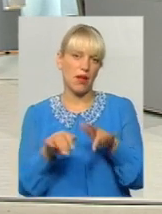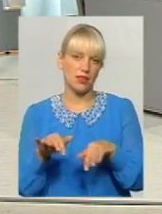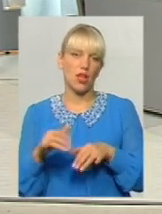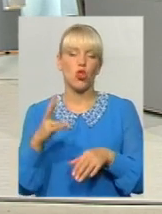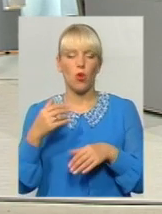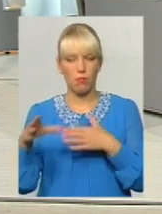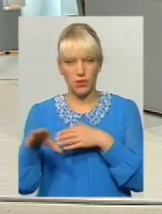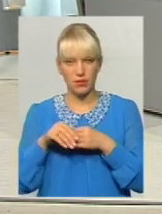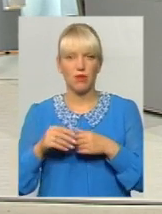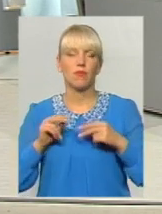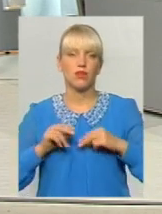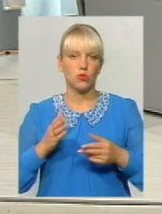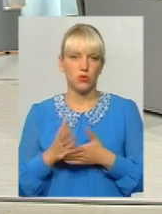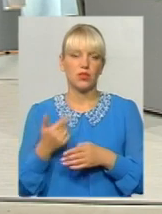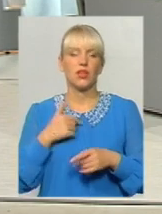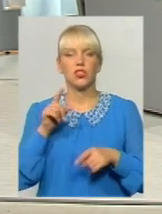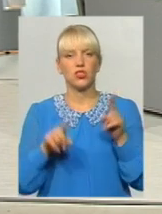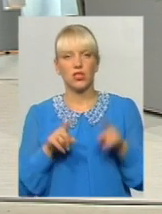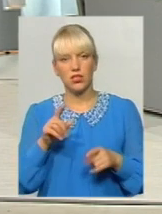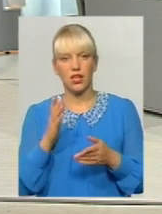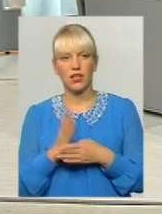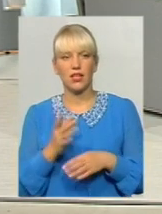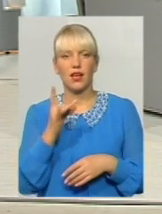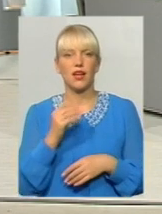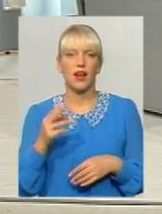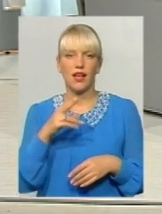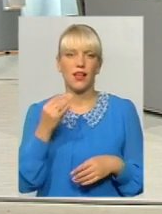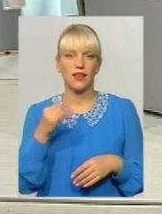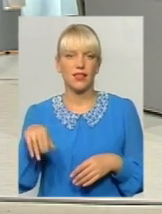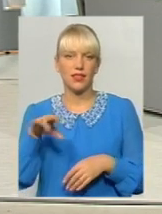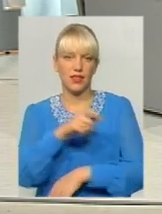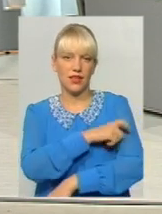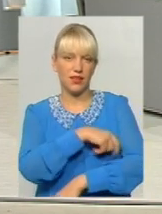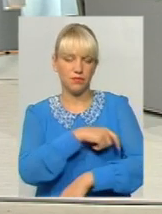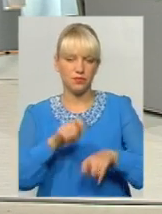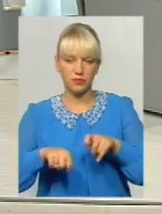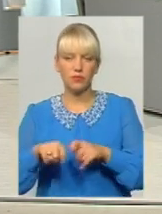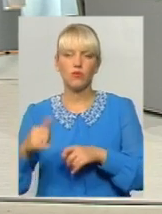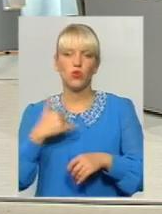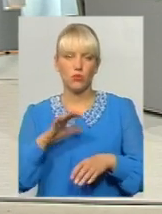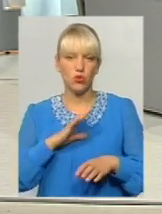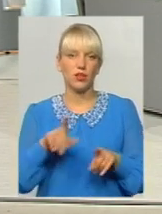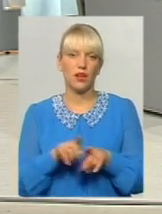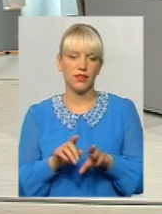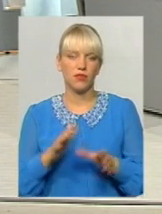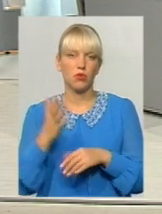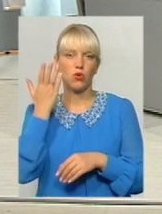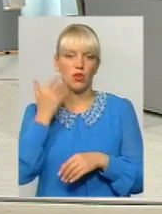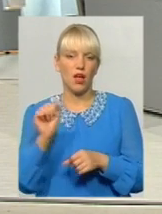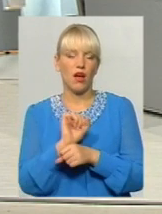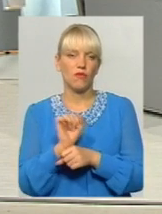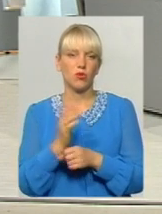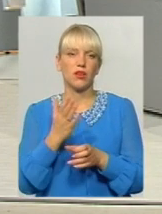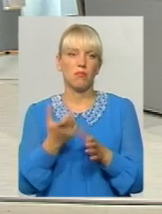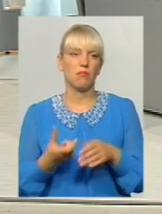таки співпрацюємо. Час від часу бувають дійсно рейди, як я вже казав, декілька випадків було, коли ми знаходили автомобілі, які більше року перебували на